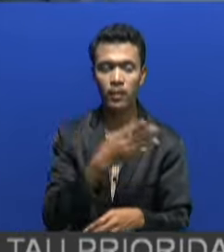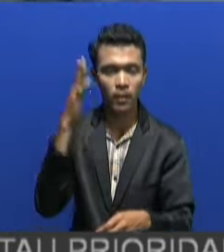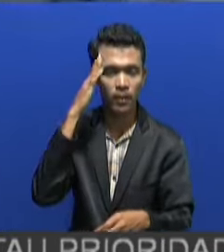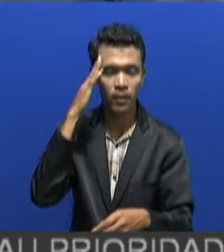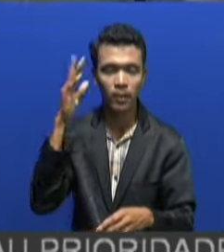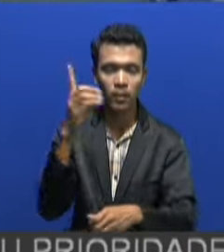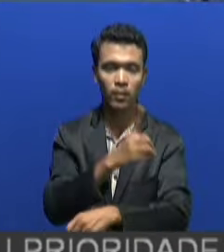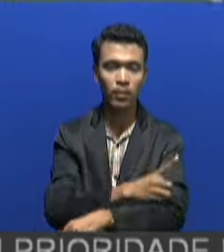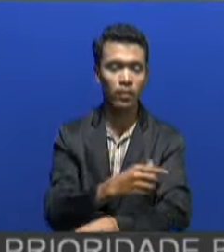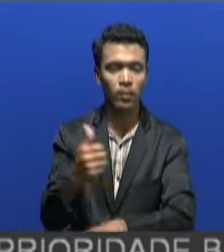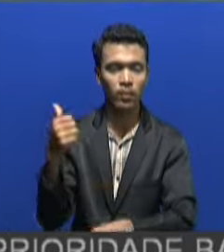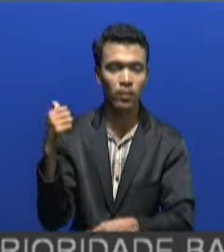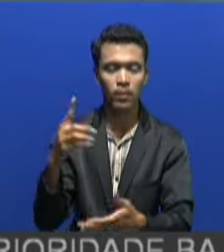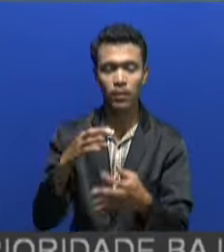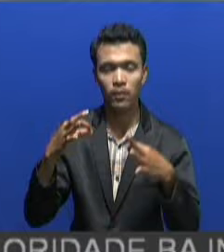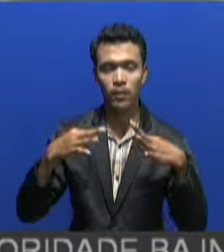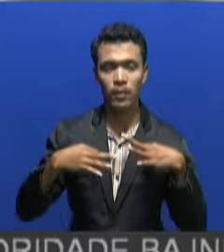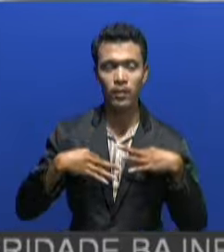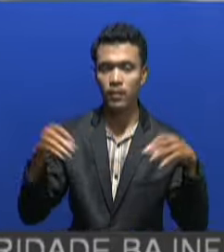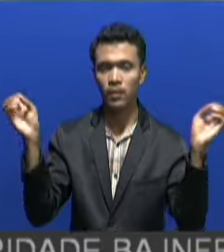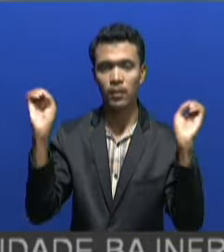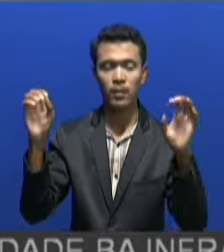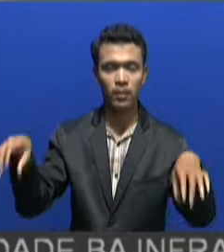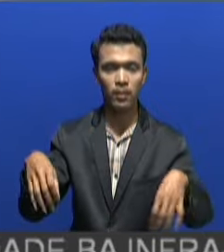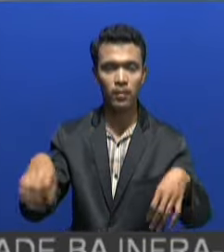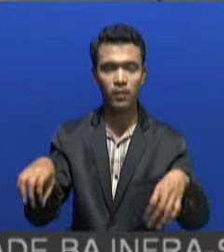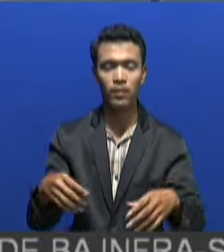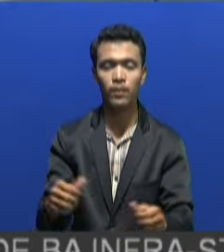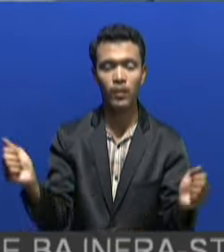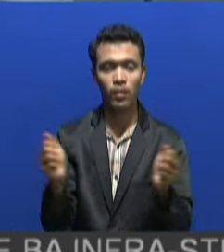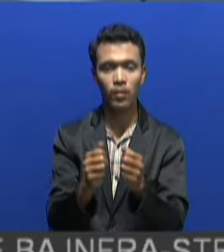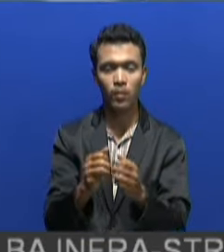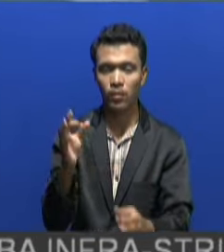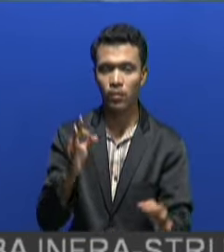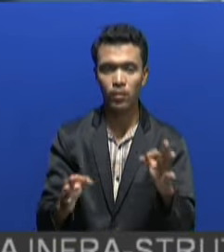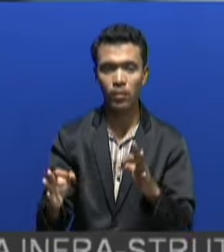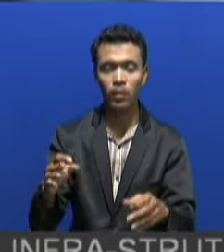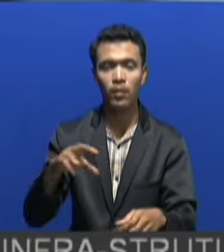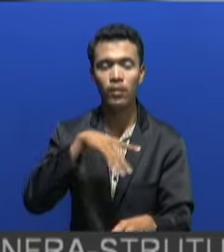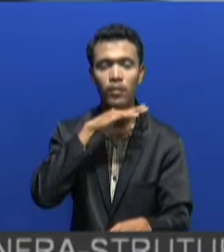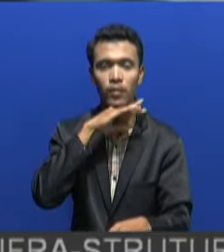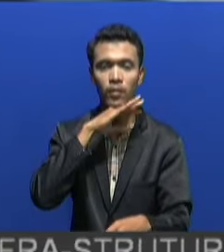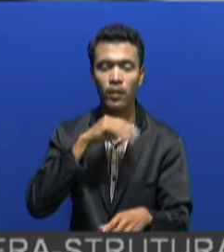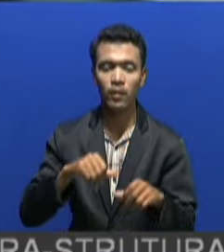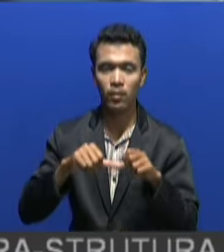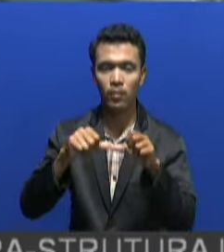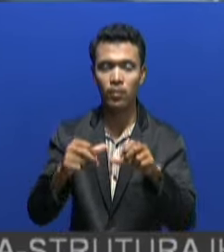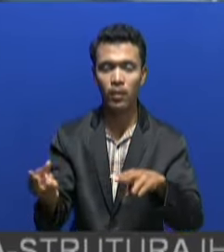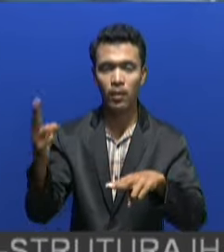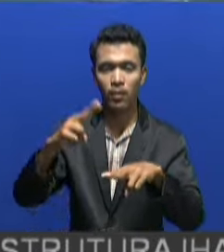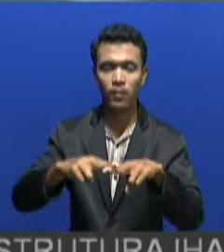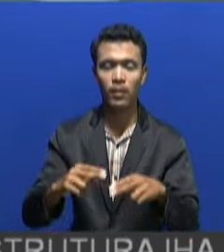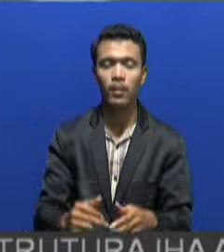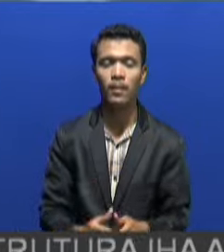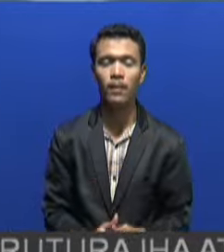nelaran banhira Ferias sirela halau sirne kenar hanesan bai bain honune volume lisu kontinua aumenta iha fatin